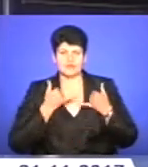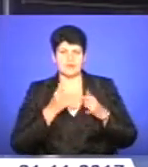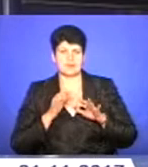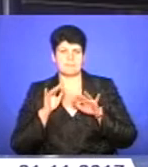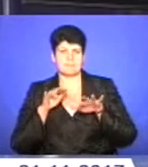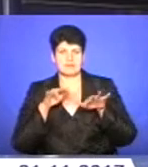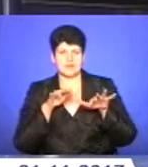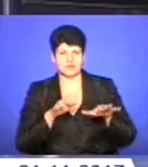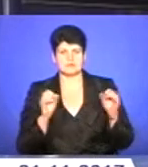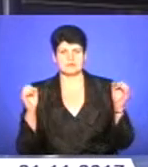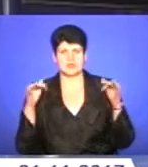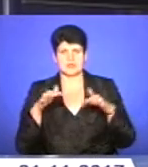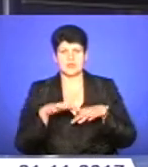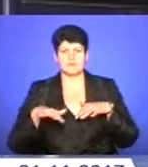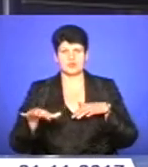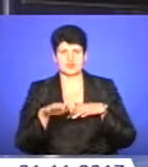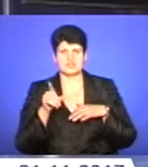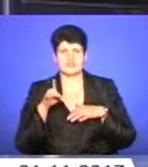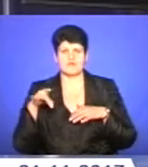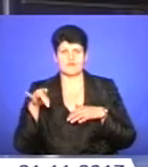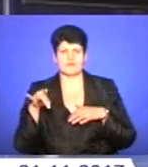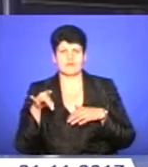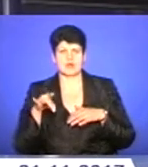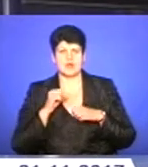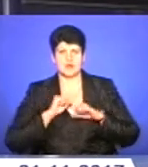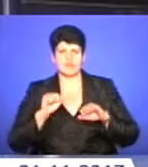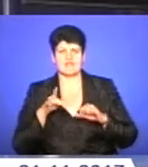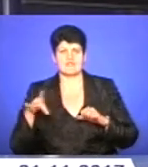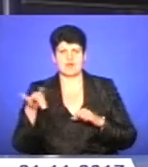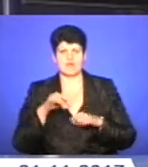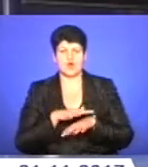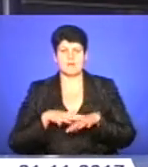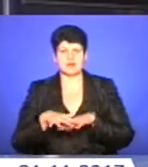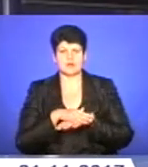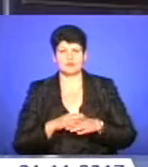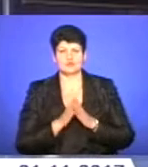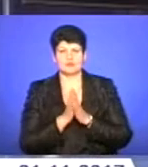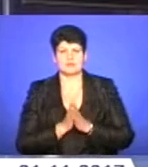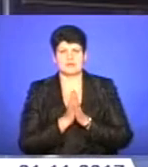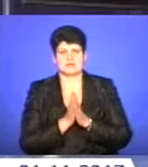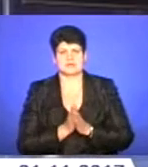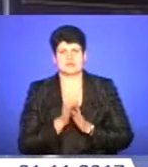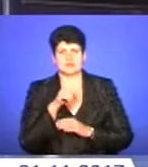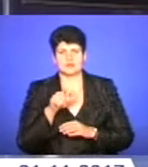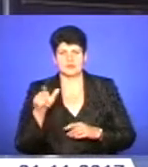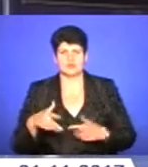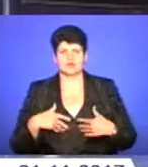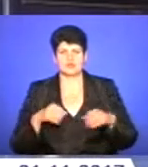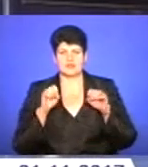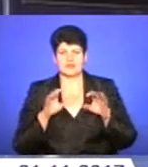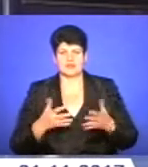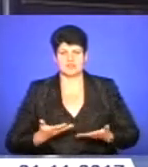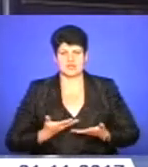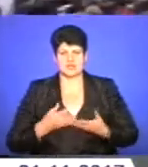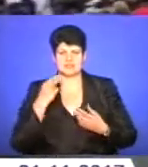площі Героїв Майдану, аби помолитися і згадати тих, хто поклав своє життя за кращу долю України. Більше у сюжеті Анастасії